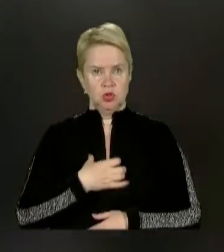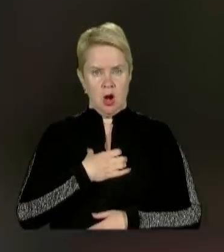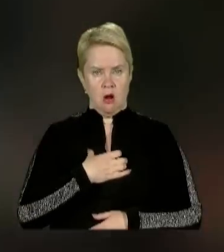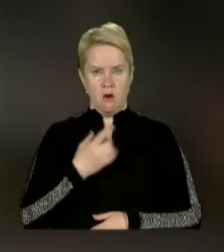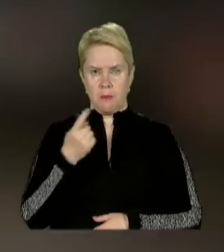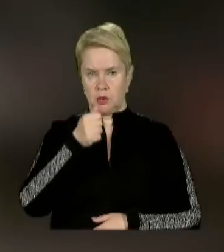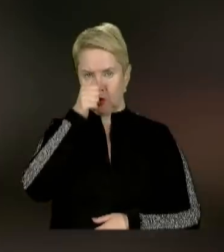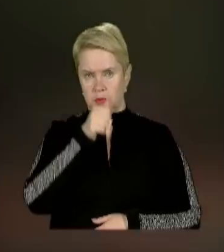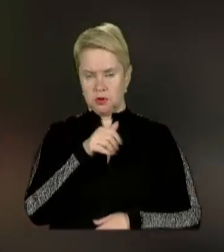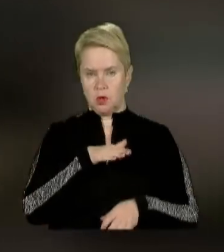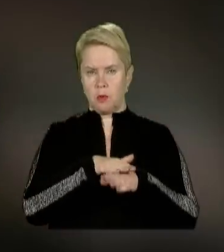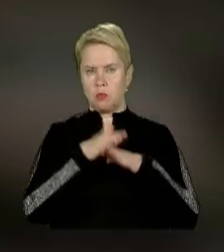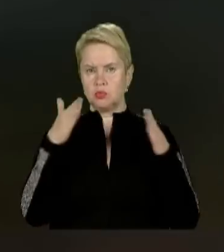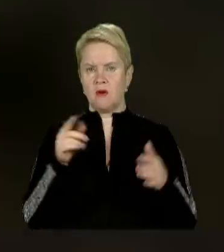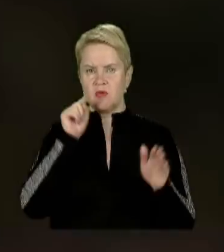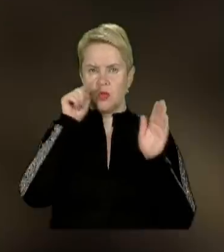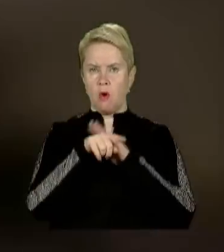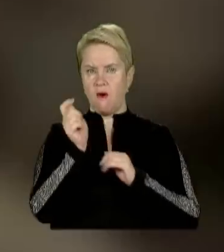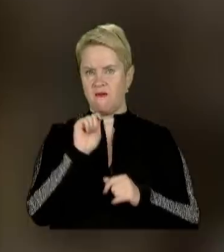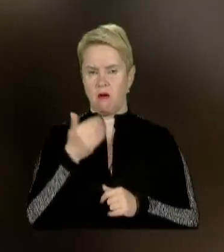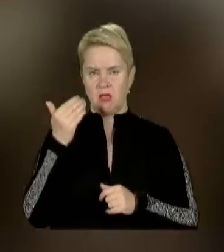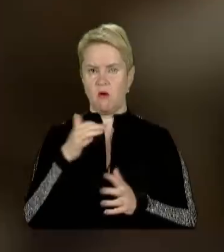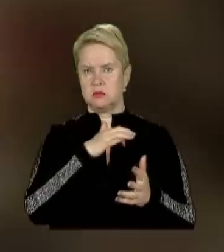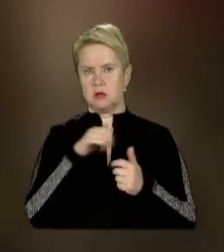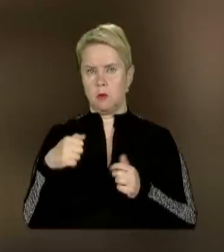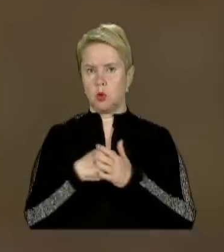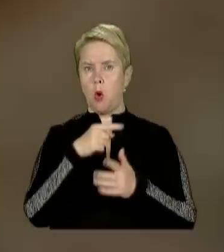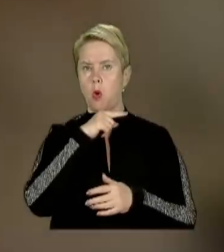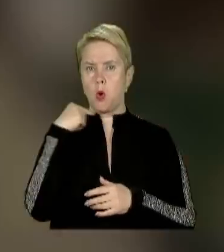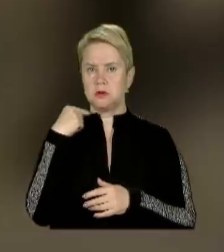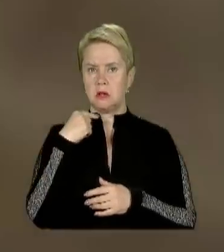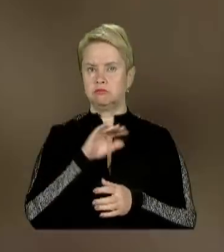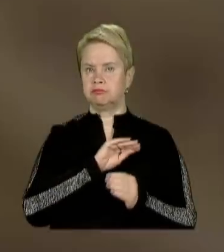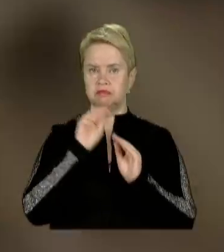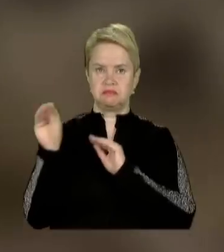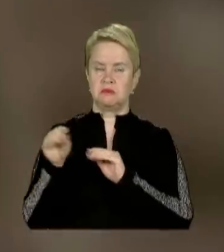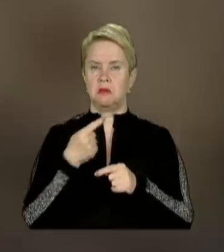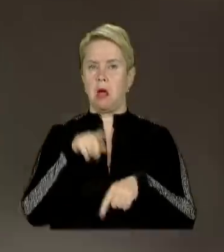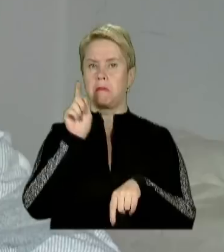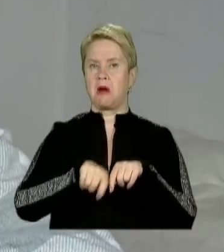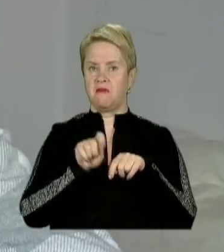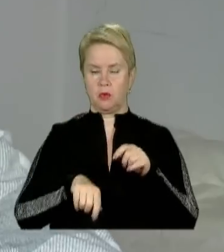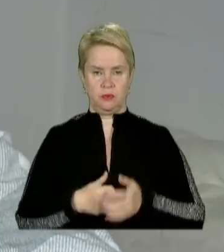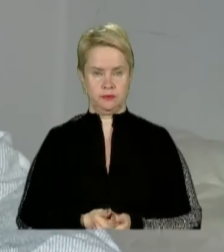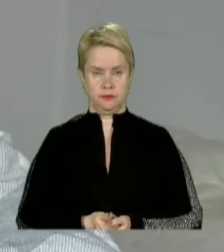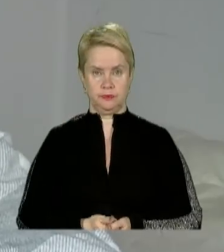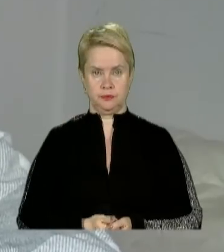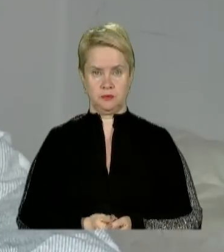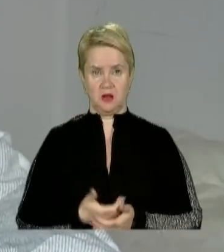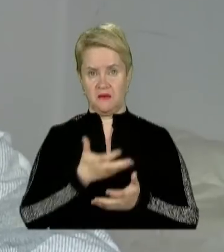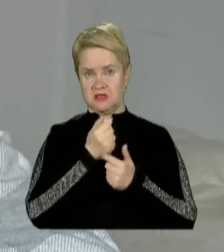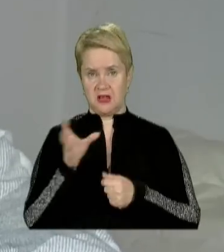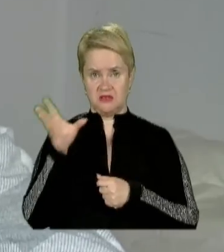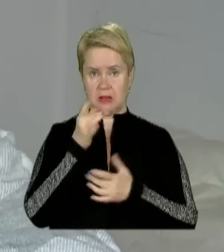У перший місяць повномасштабного вторгнення його забрали до російського ізолятора на перевірку. Взяли